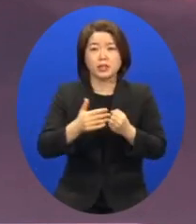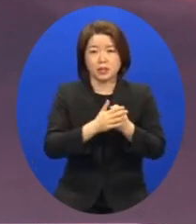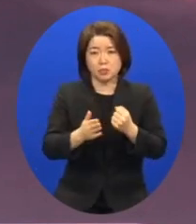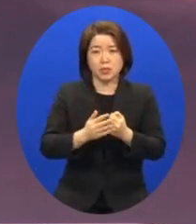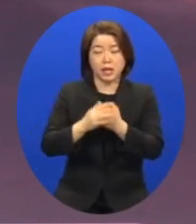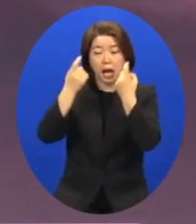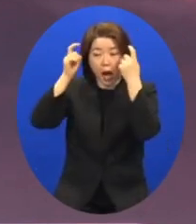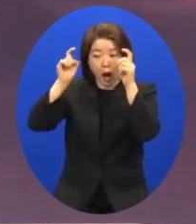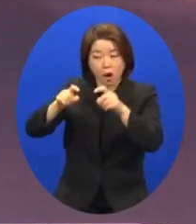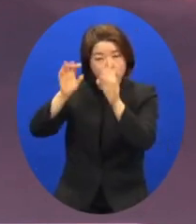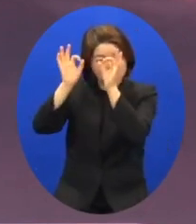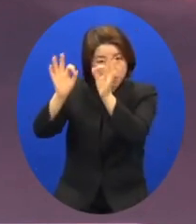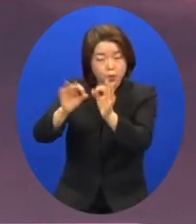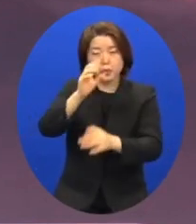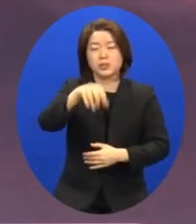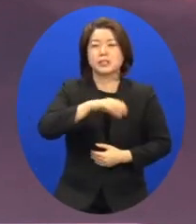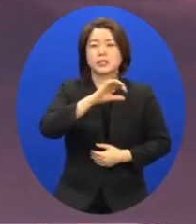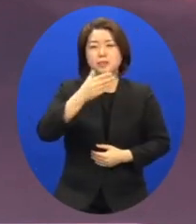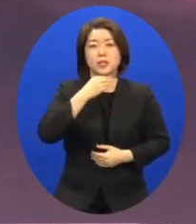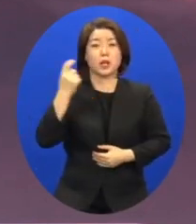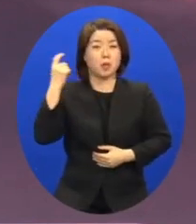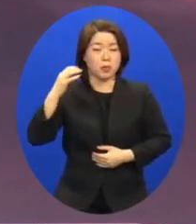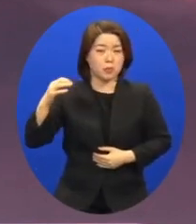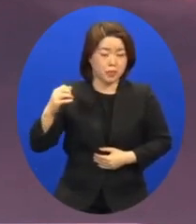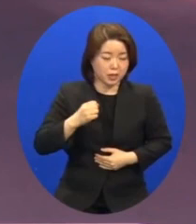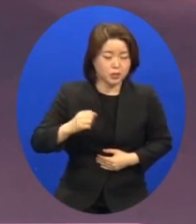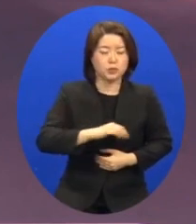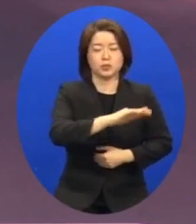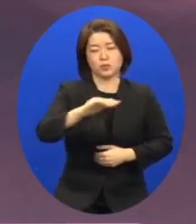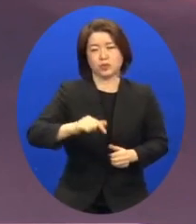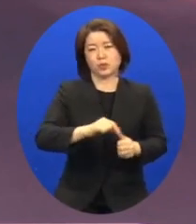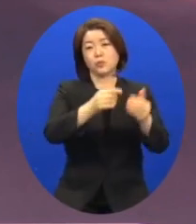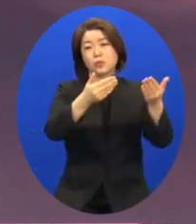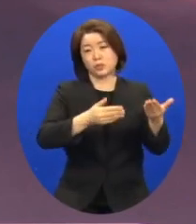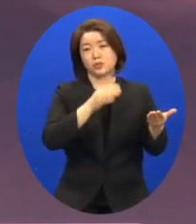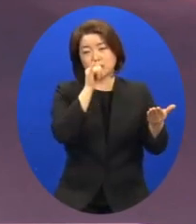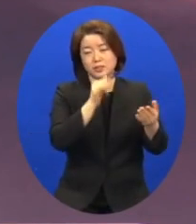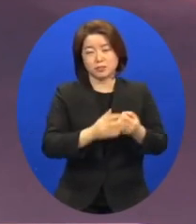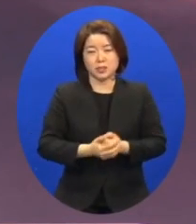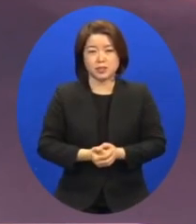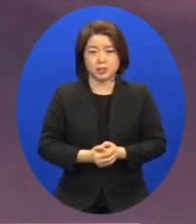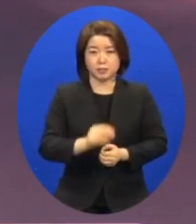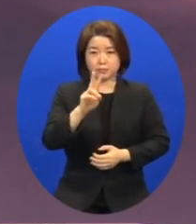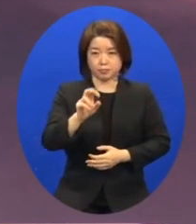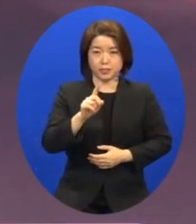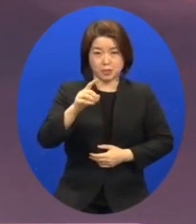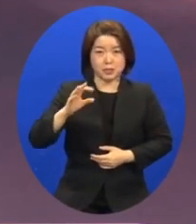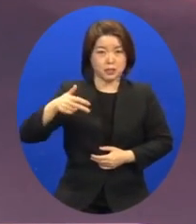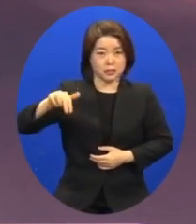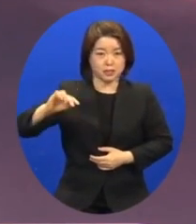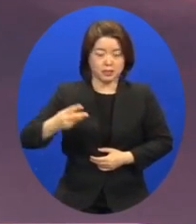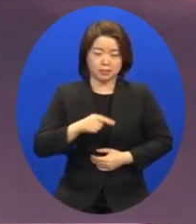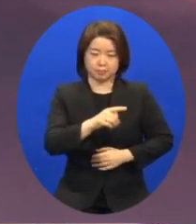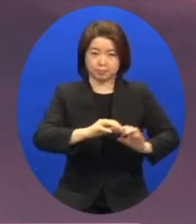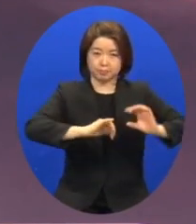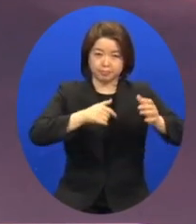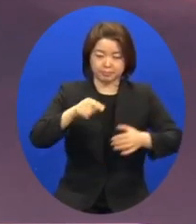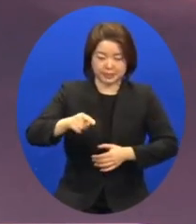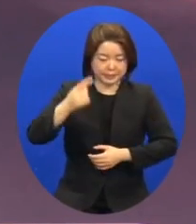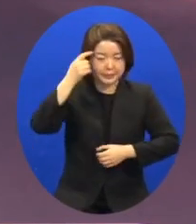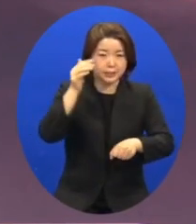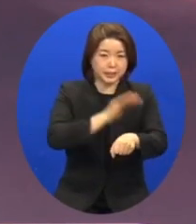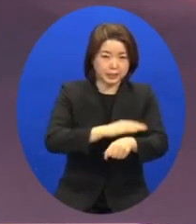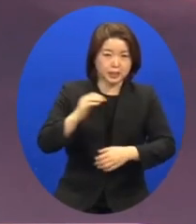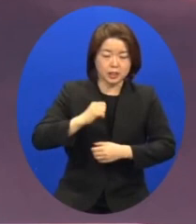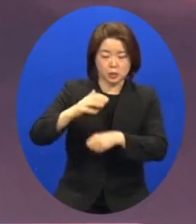보이는 십자가의 복음으로 우리를 구원하시는 것입니다 21절에 이 세상은 그 지혜로 하나님을 알지